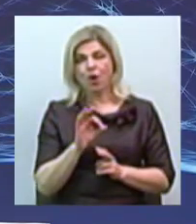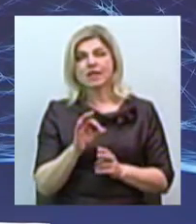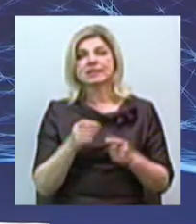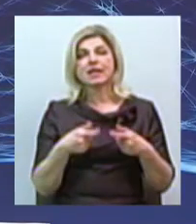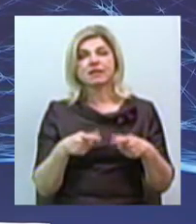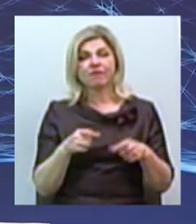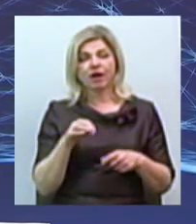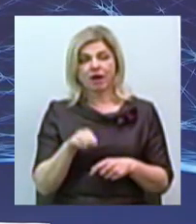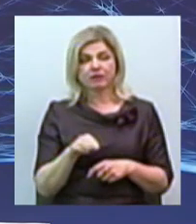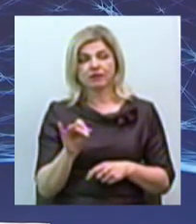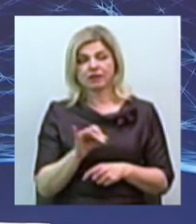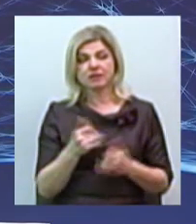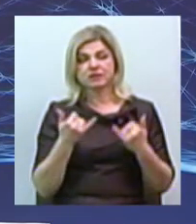сьогодні